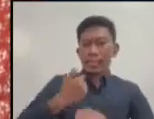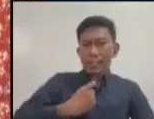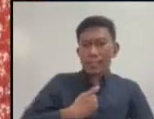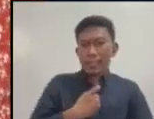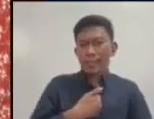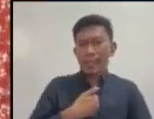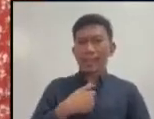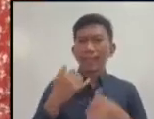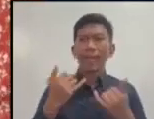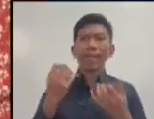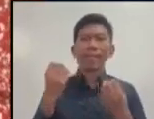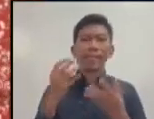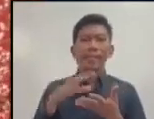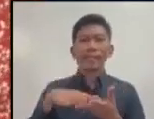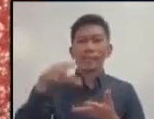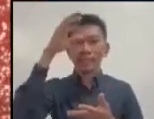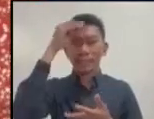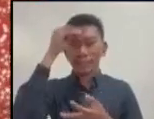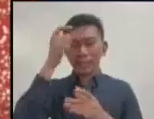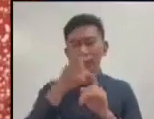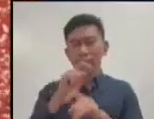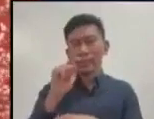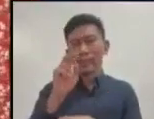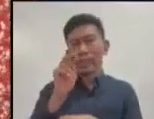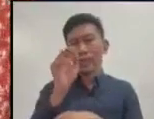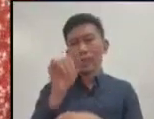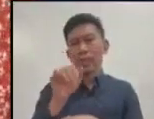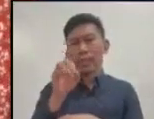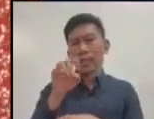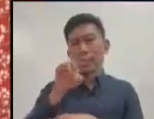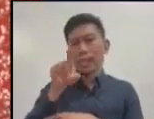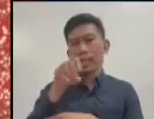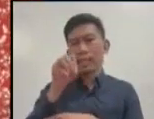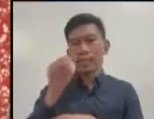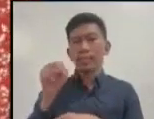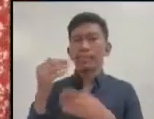kay Sir Tony Dizon. Maraming salamat po sa pagpapaunlak po sa